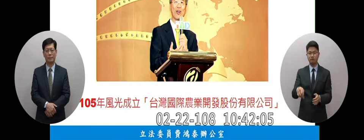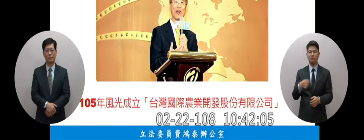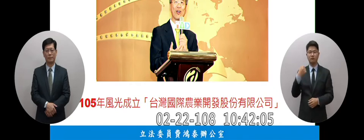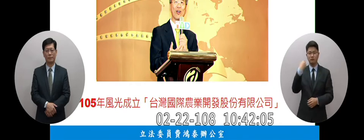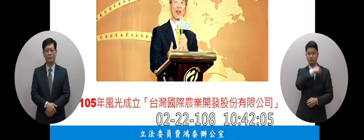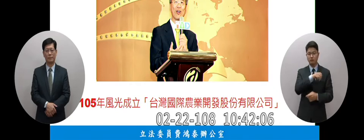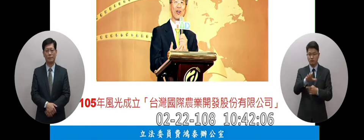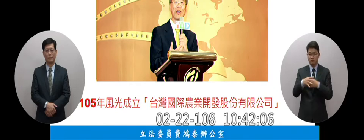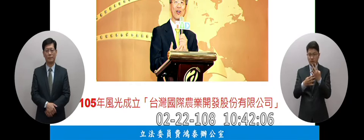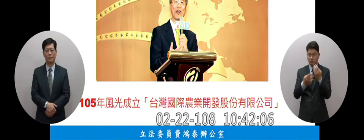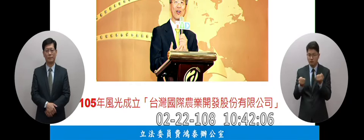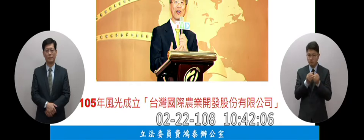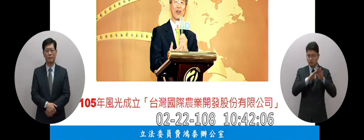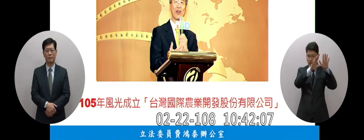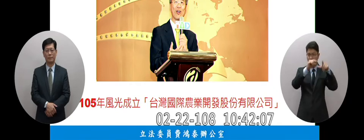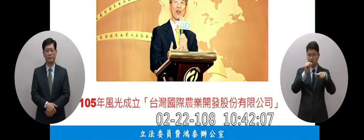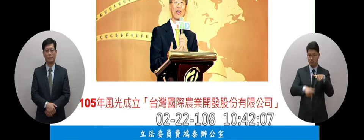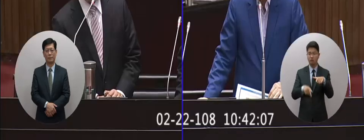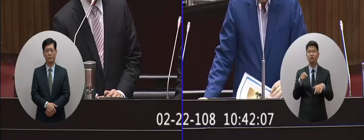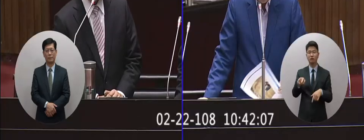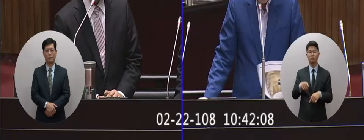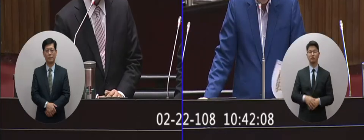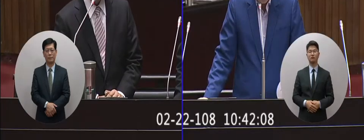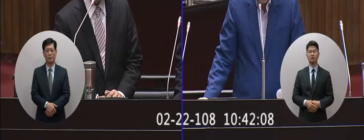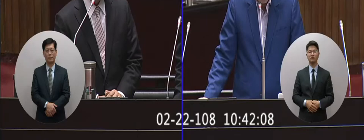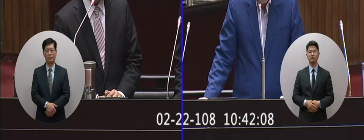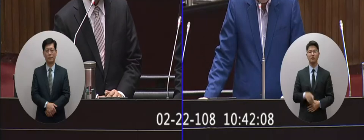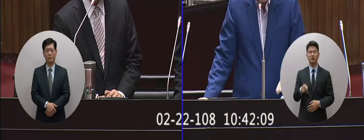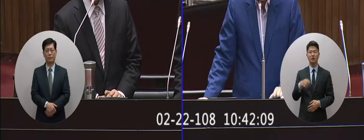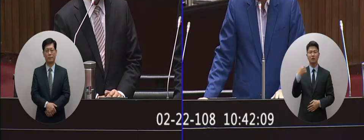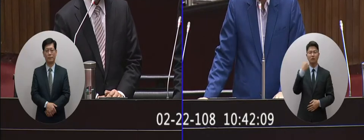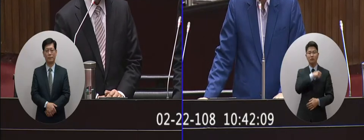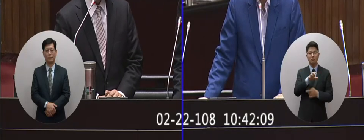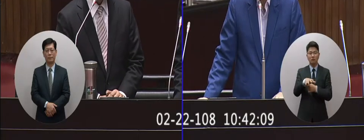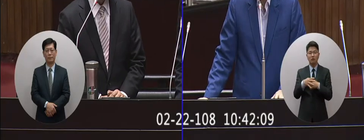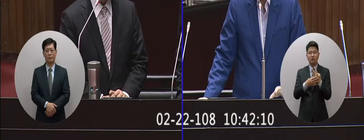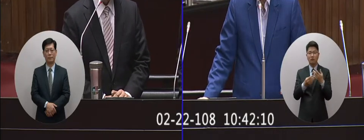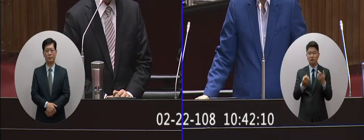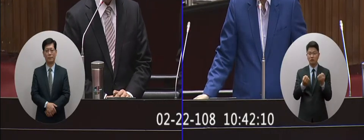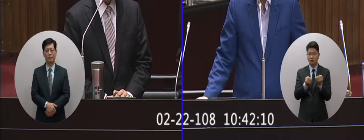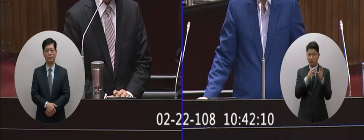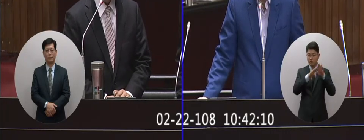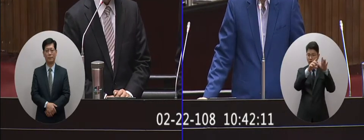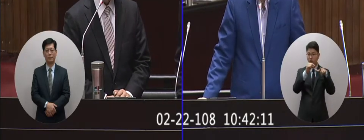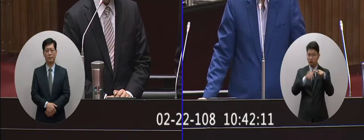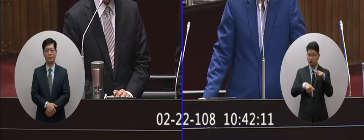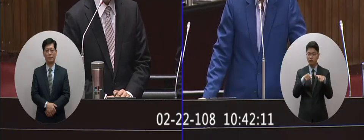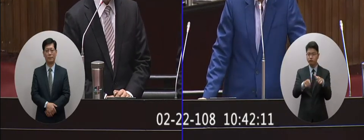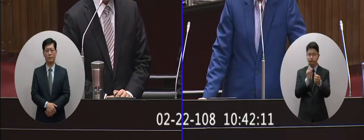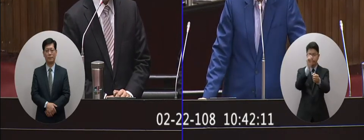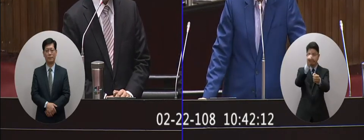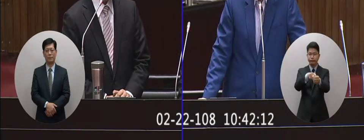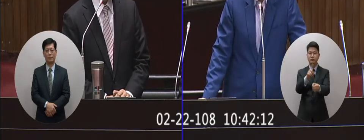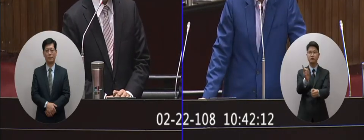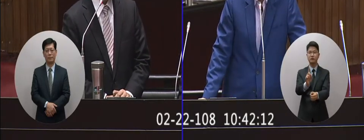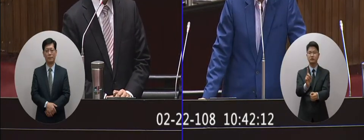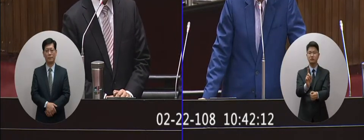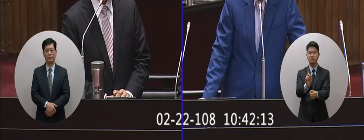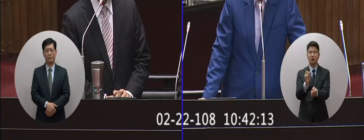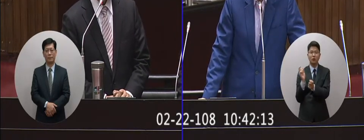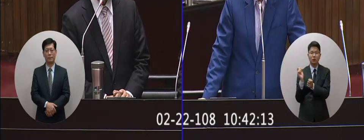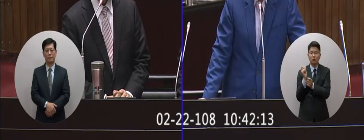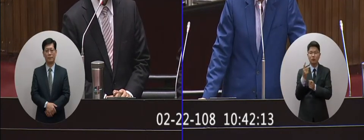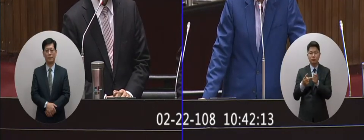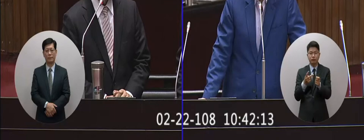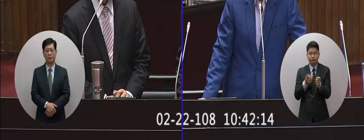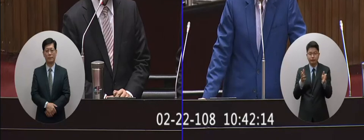发。这个院长，你知道这个台农发啊，他们的目的是要干嘛？这两年的绩